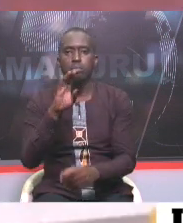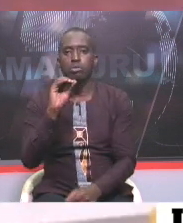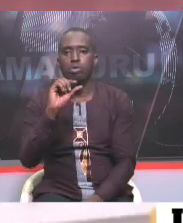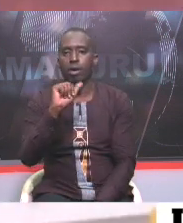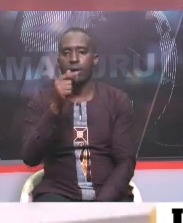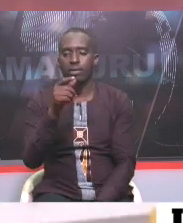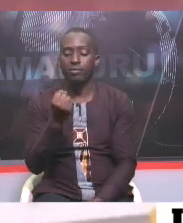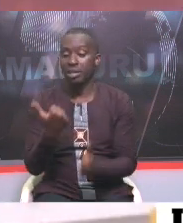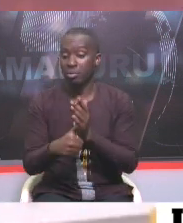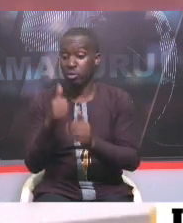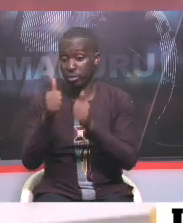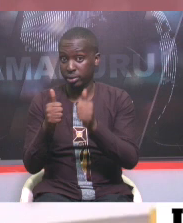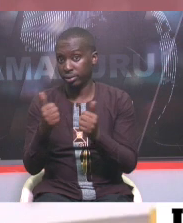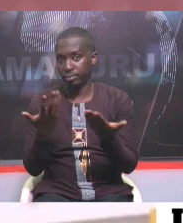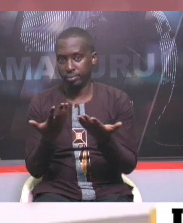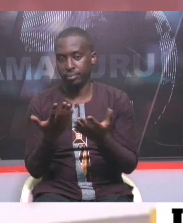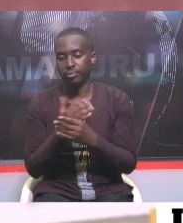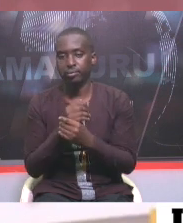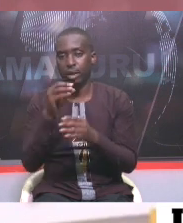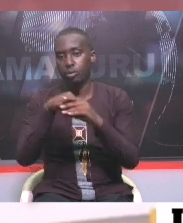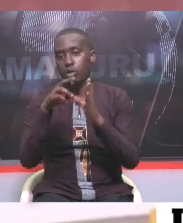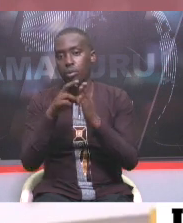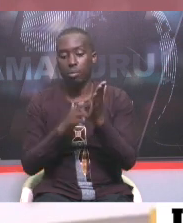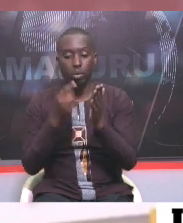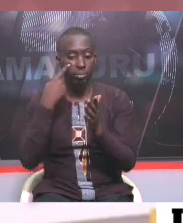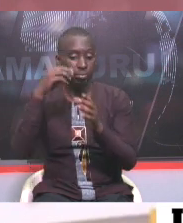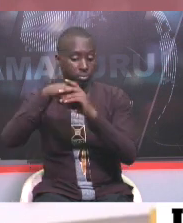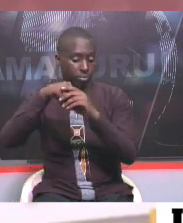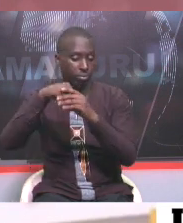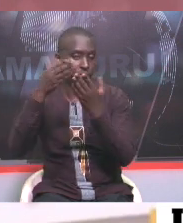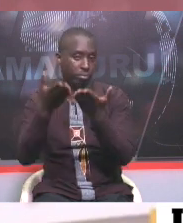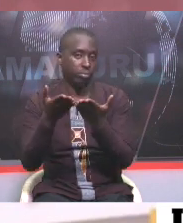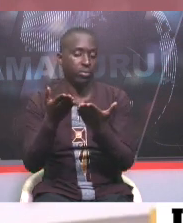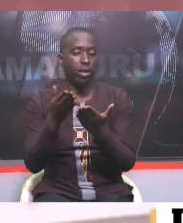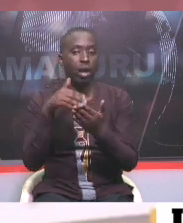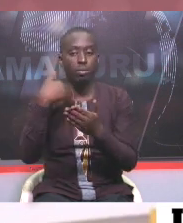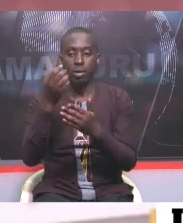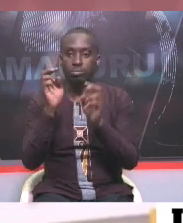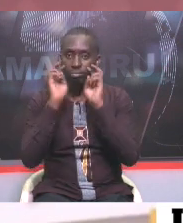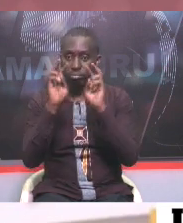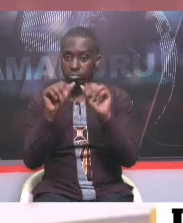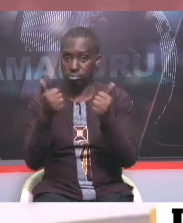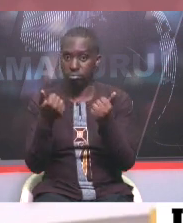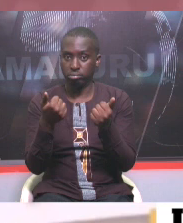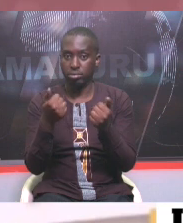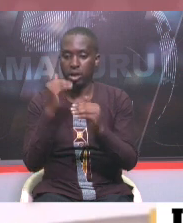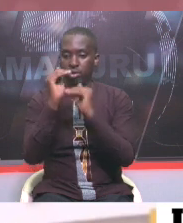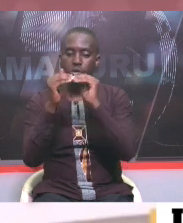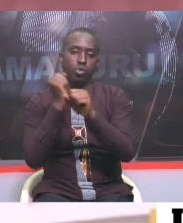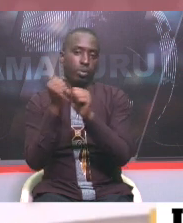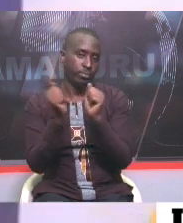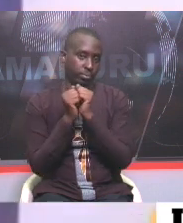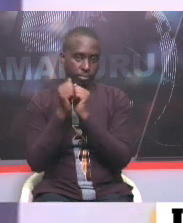ikibazo cyaba ari ikihe muri iyo raporo wajyamo ukabibona noneho rero bimaze kugaragara ubu inzego ziri gukorana kugira